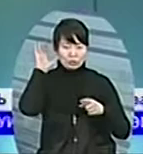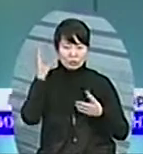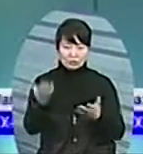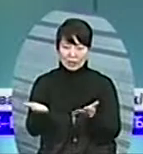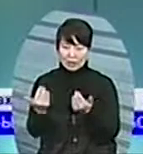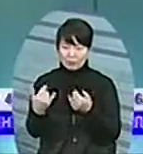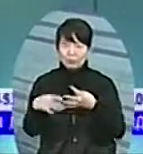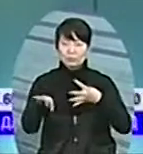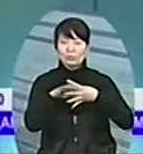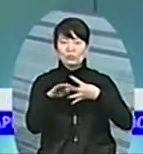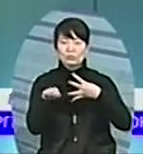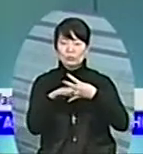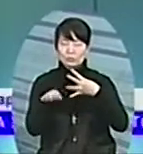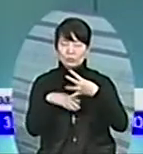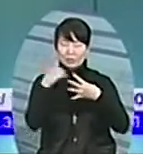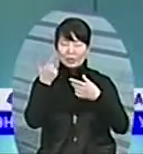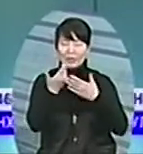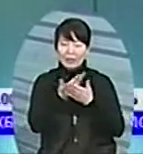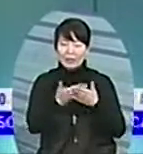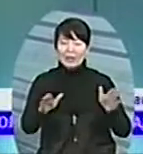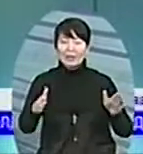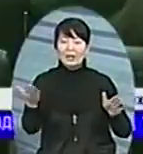асуудлын хүрээнд гарах гарц илэрхийллээ.